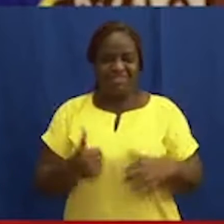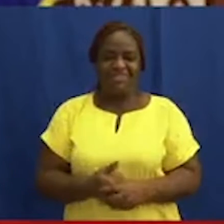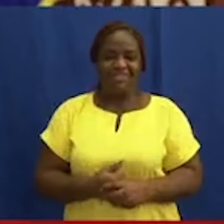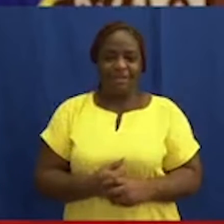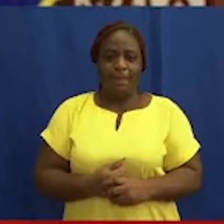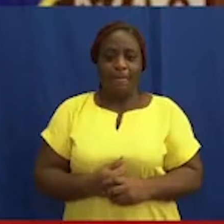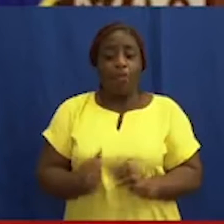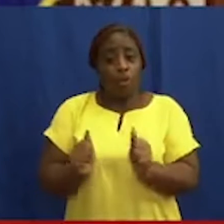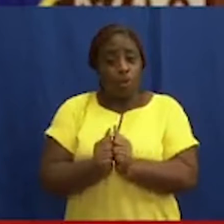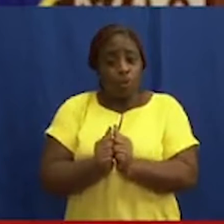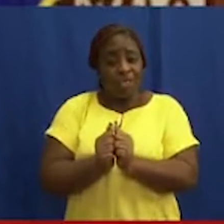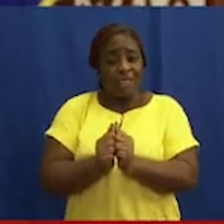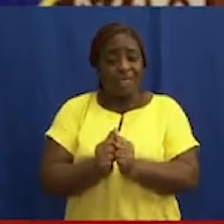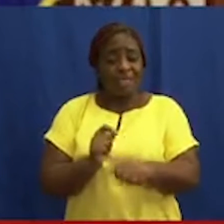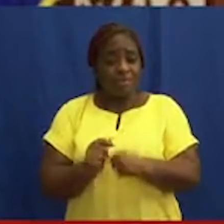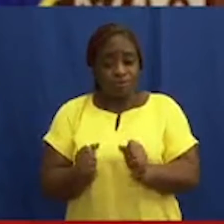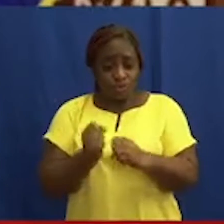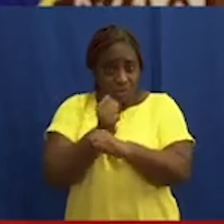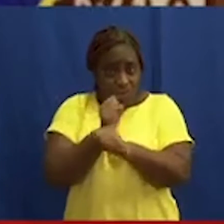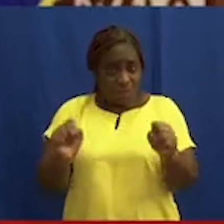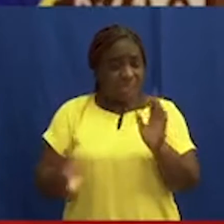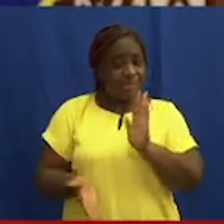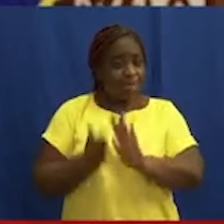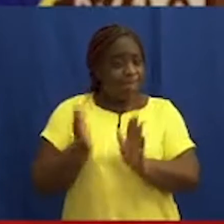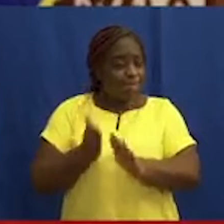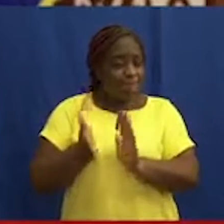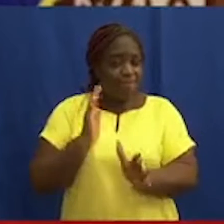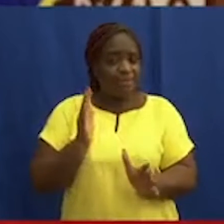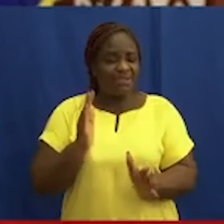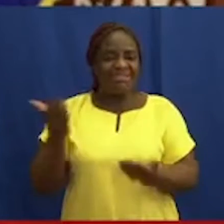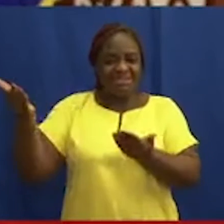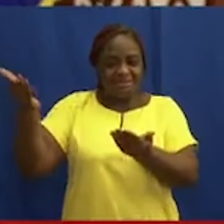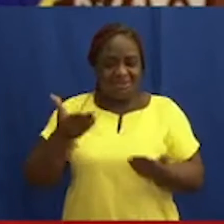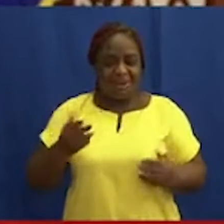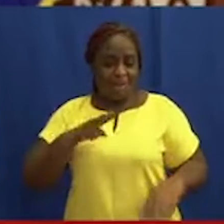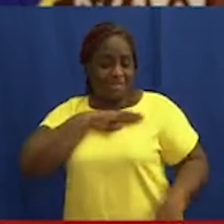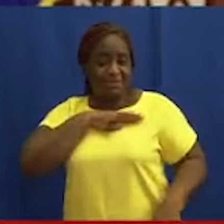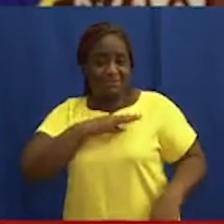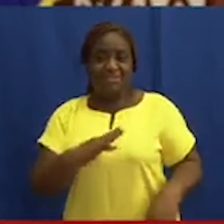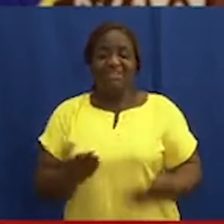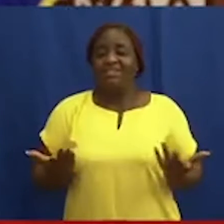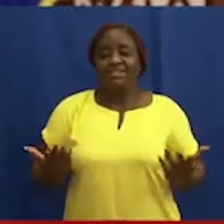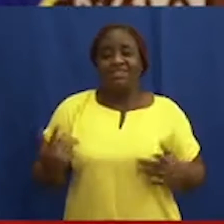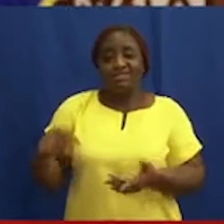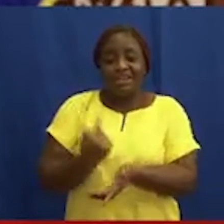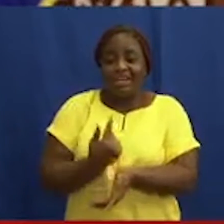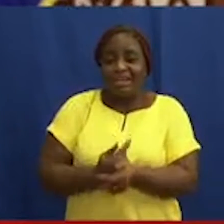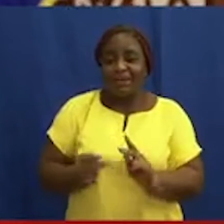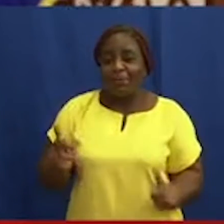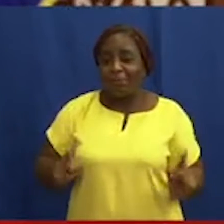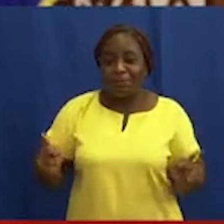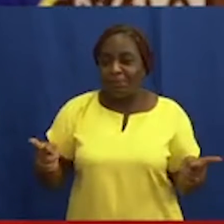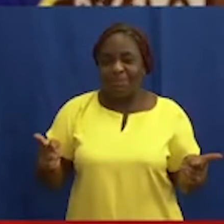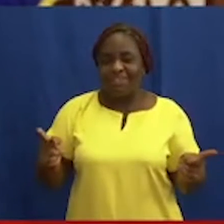dau wasu matakai masu tsanani gaske da muke ganin yin hakan shi zai taimaka mana musamman cikin